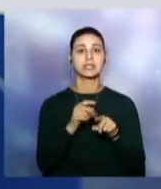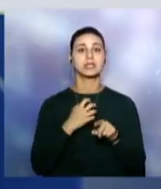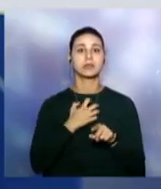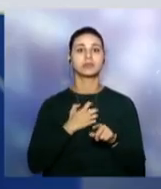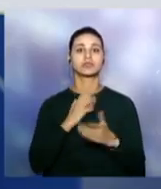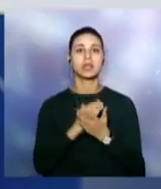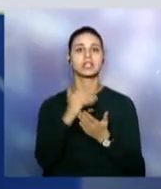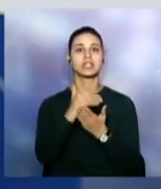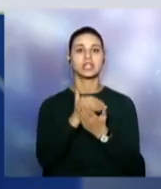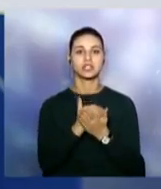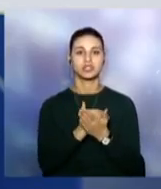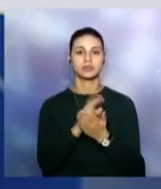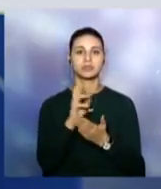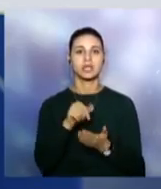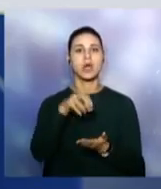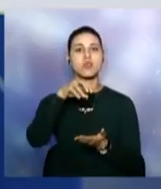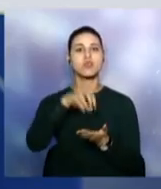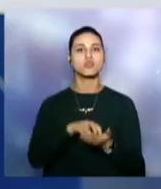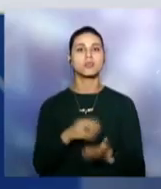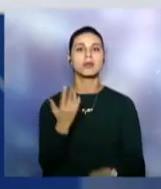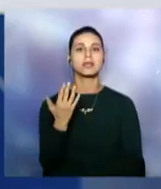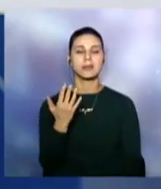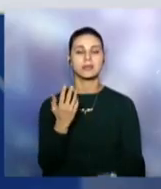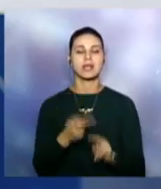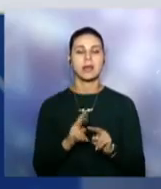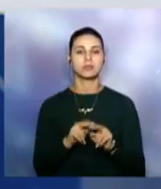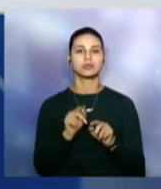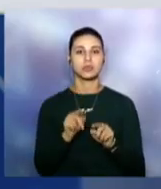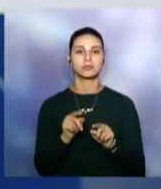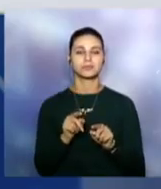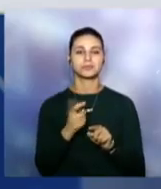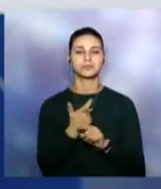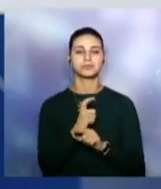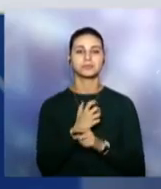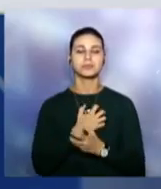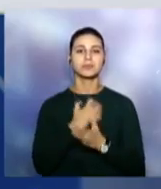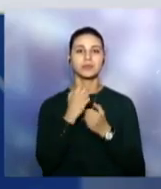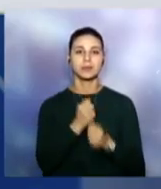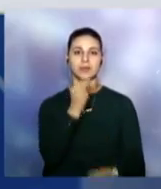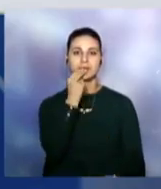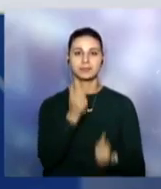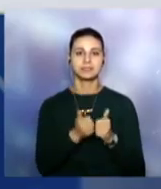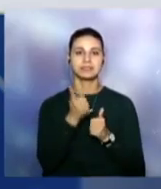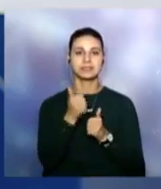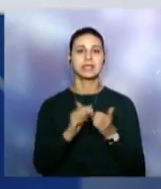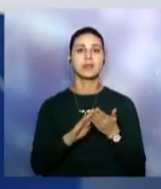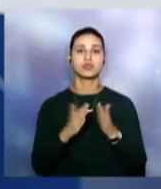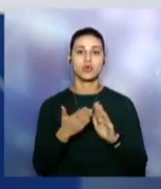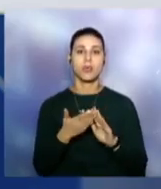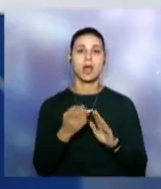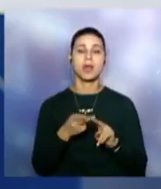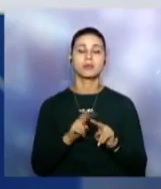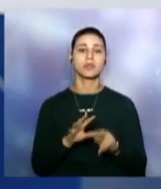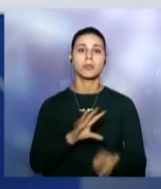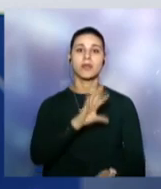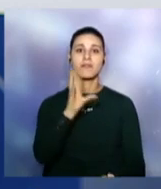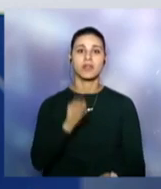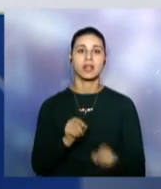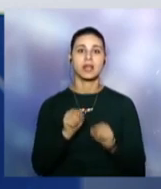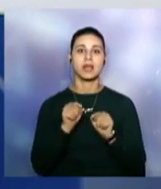მნიშვნელოვანია რეჟიმი, რაციონი და ულუფა. ამიტომ ულუფის უზრუნველყოფა არის ჩვენი ჯანმრთელი კვების წინაპირობა და ყველა ეს